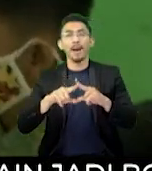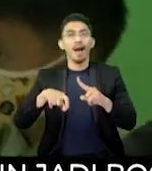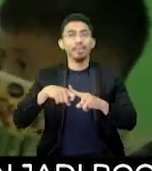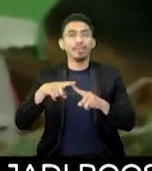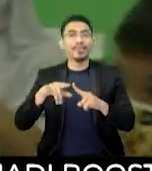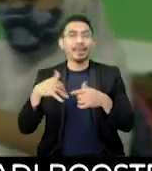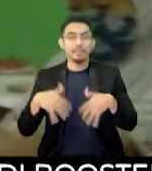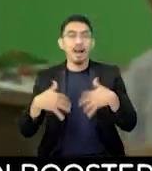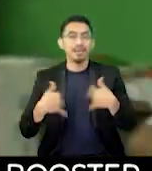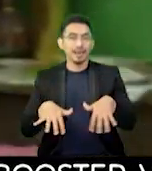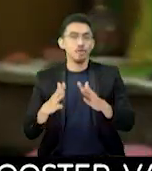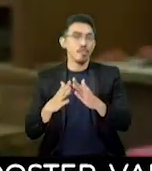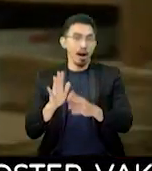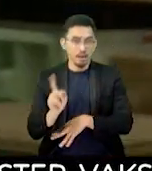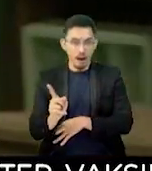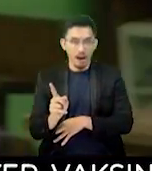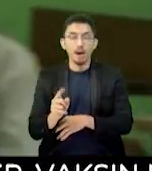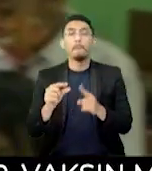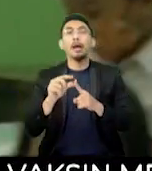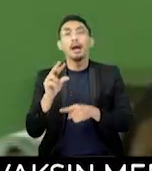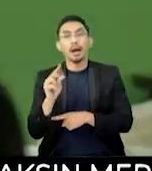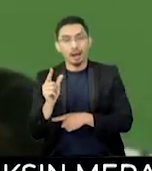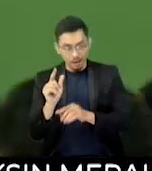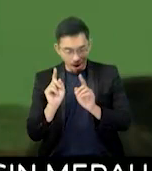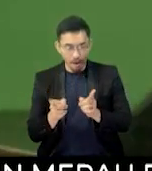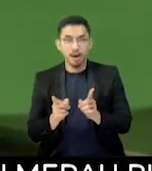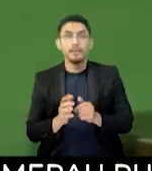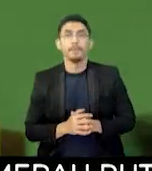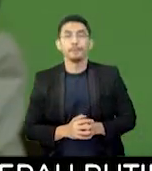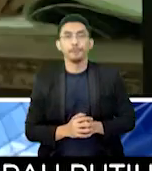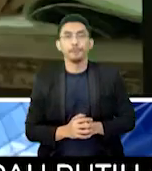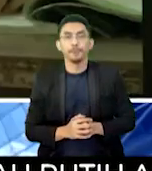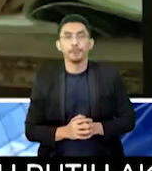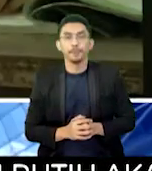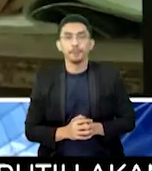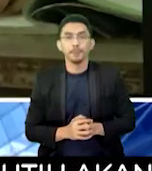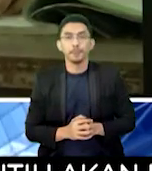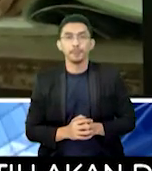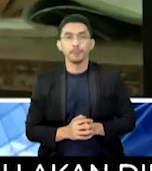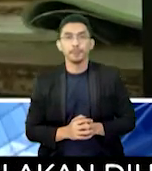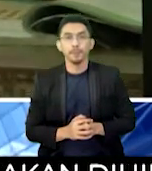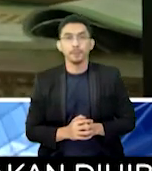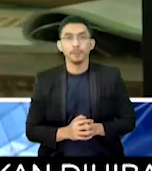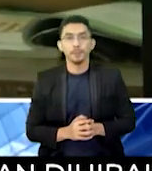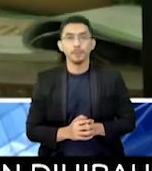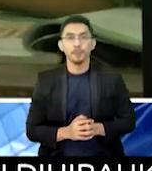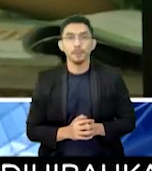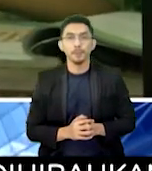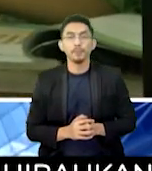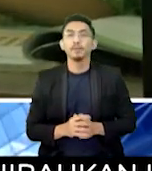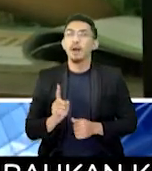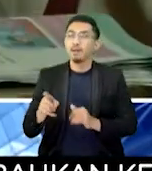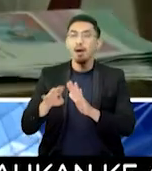memberikan tugas PR kepada siswanya ini dan terdapat juga aturan yang lainnya yaitu siswa ketika memasuki sekolah